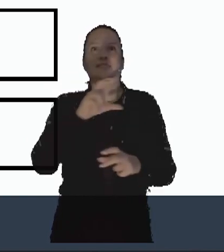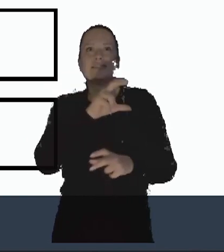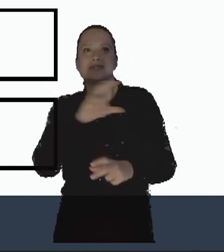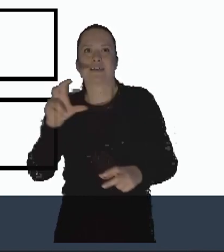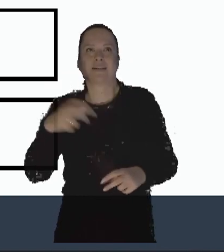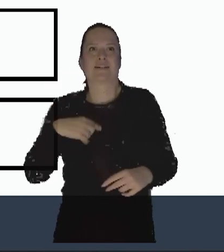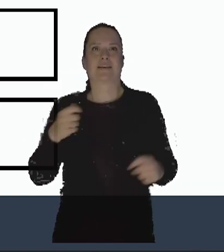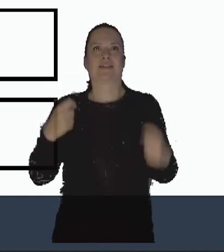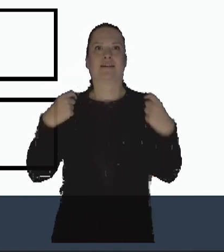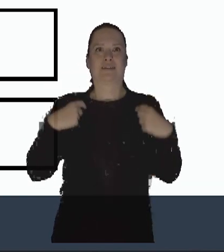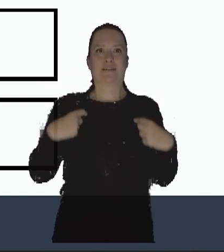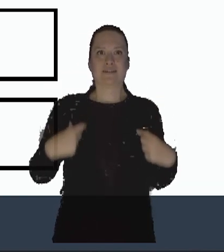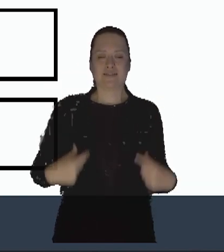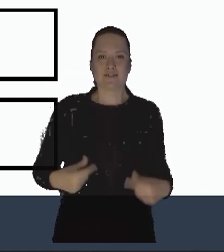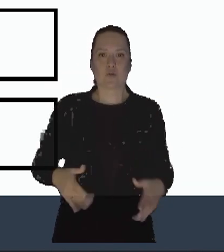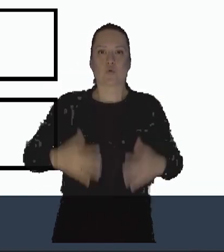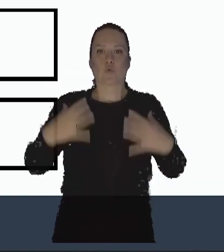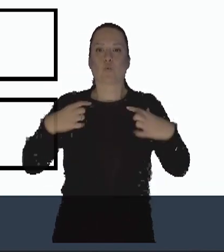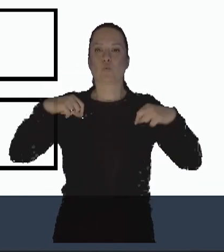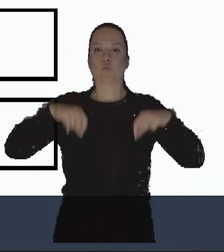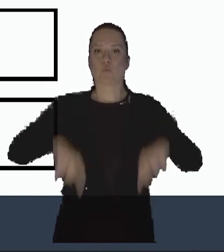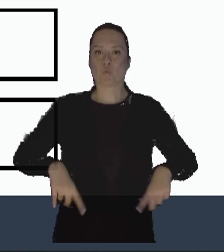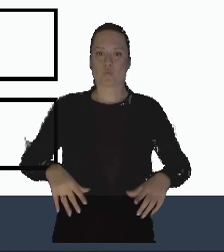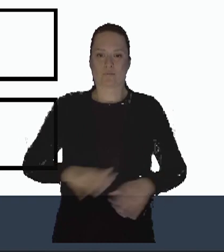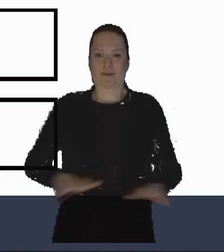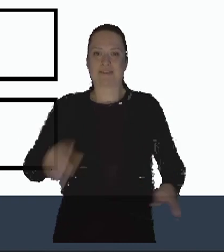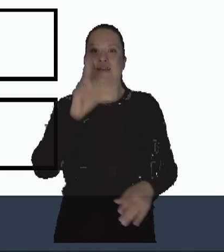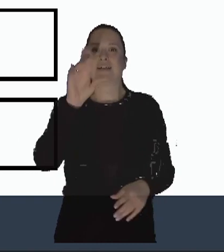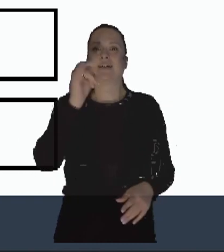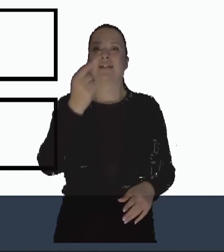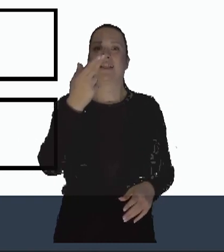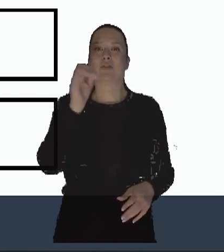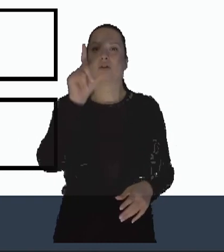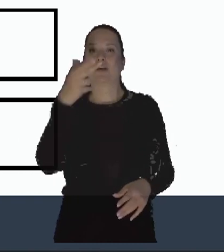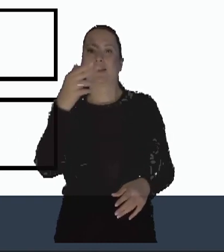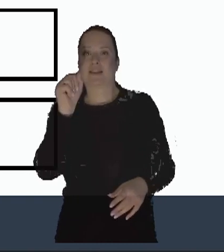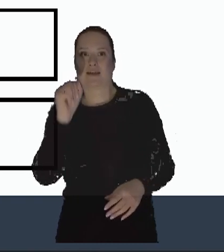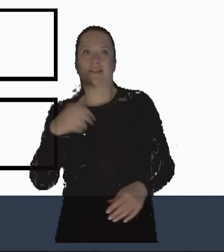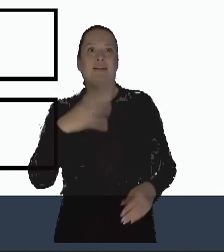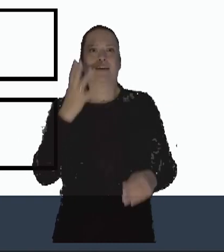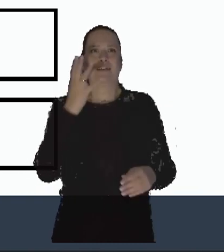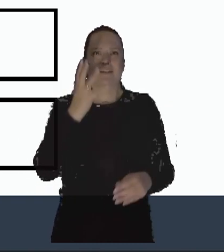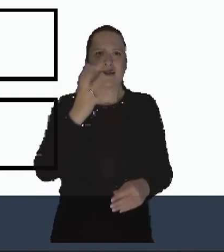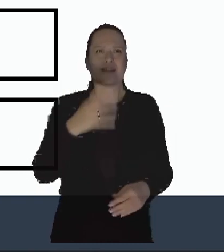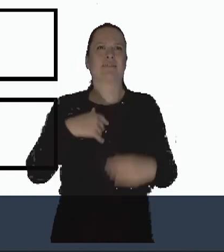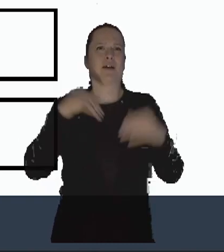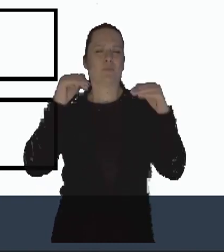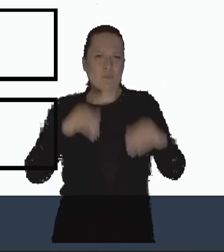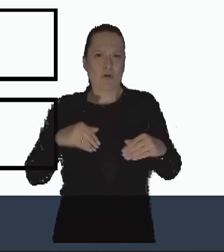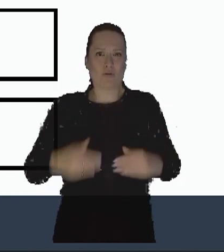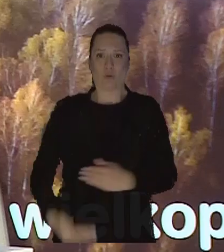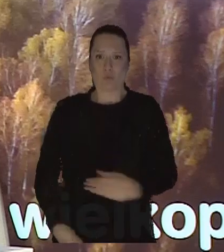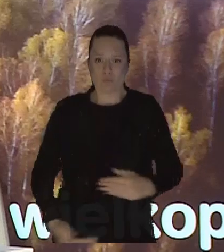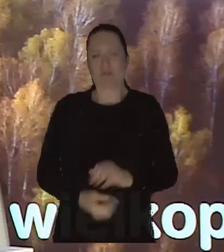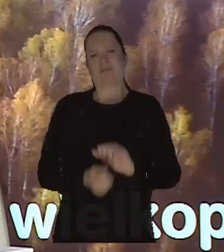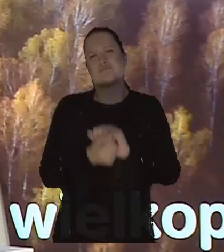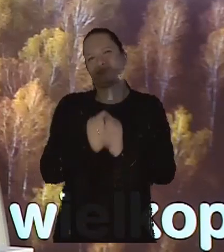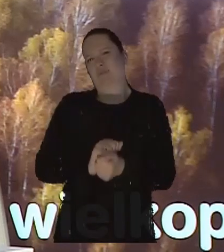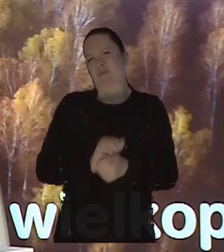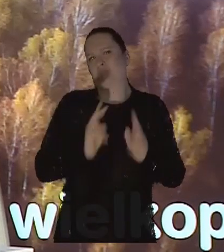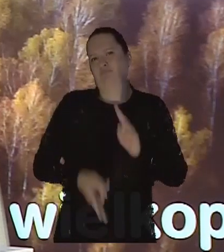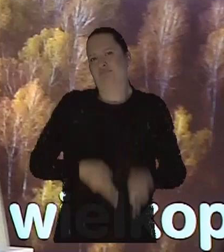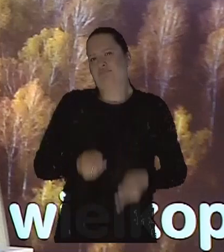wyprawy założyły suknię bez krynoliny i d bez skrępowania zamieniły spódnicę